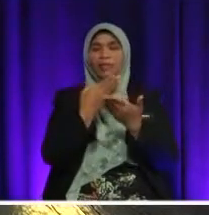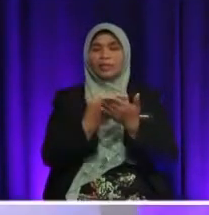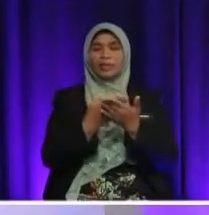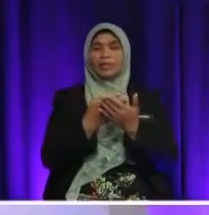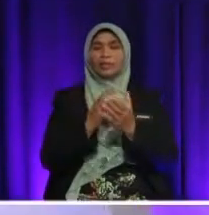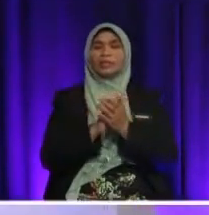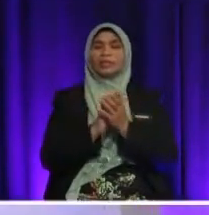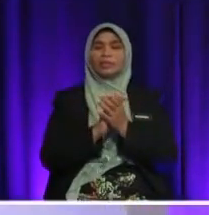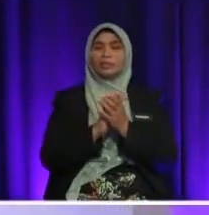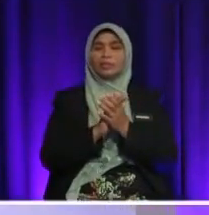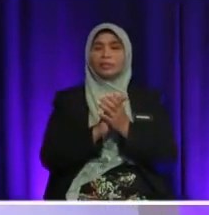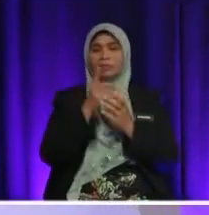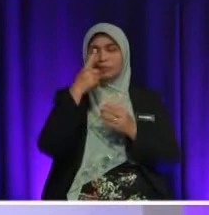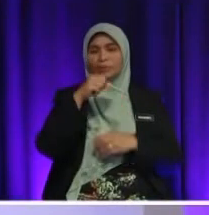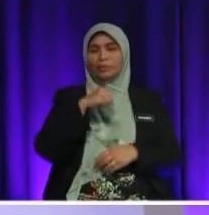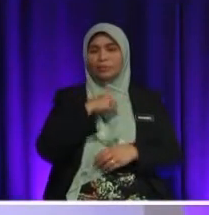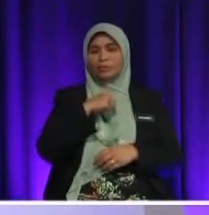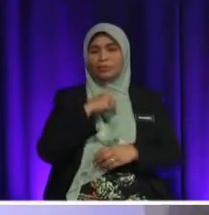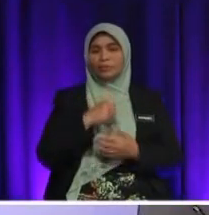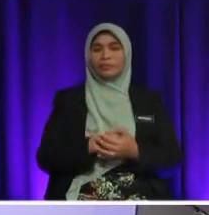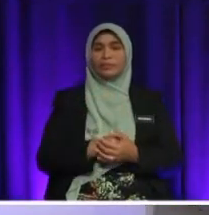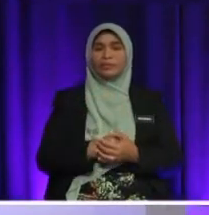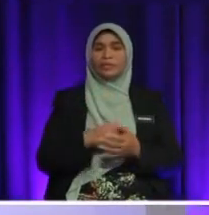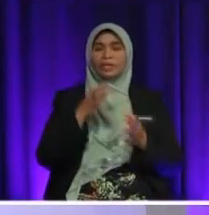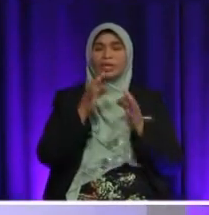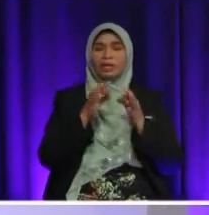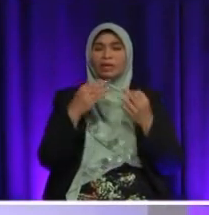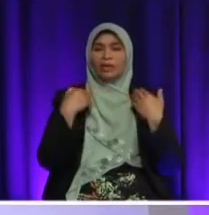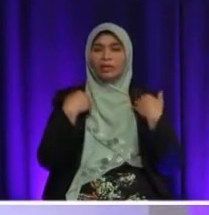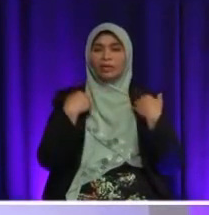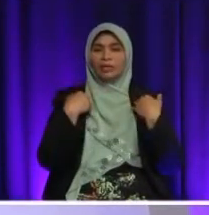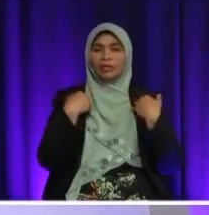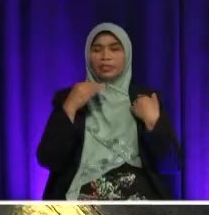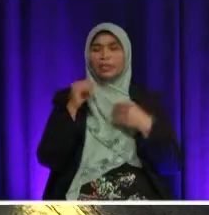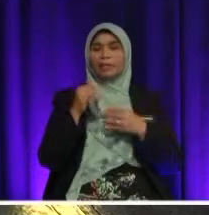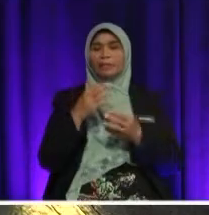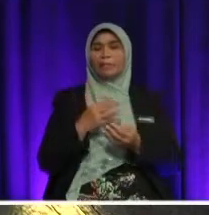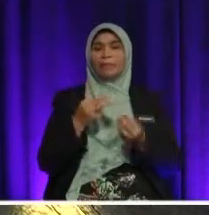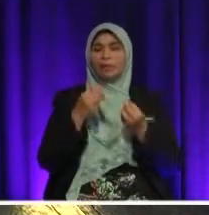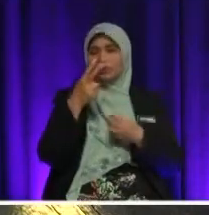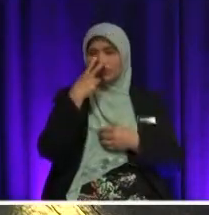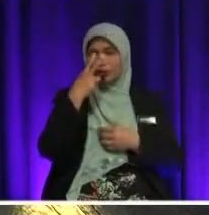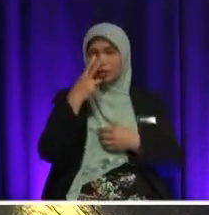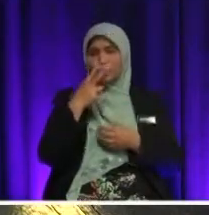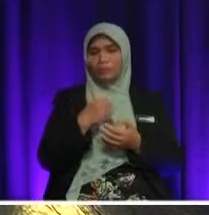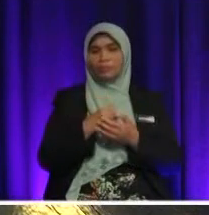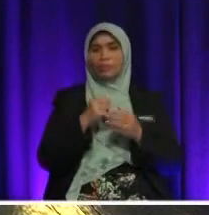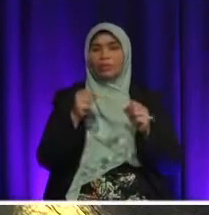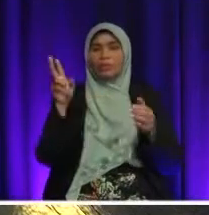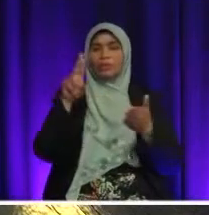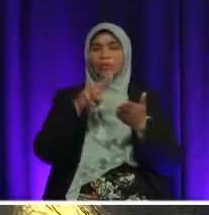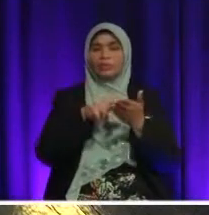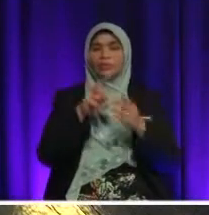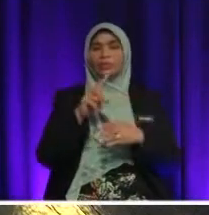terhebat untuk diri sendiri baik Google ada di kalangan kaum kawan gitu yang kita lepas kita punya episode kali ini merujuk